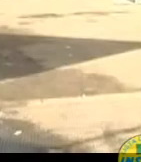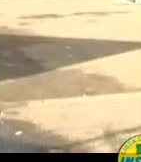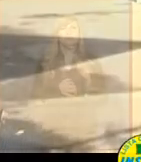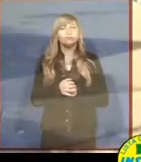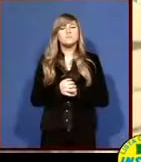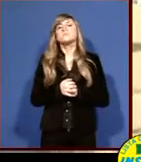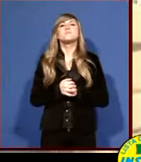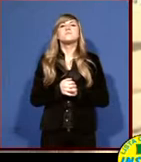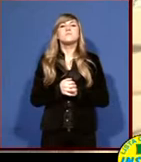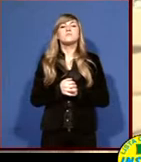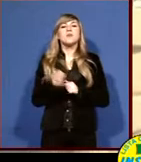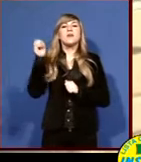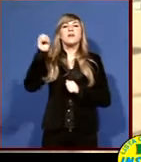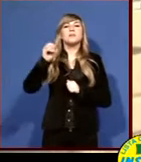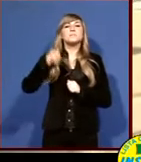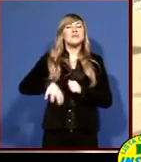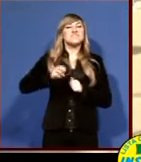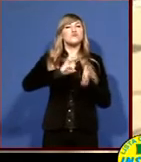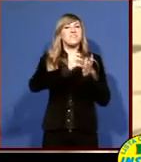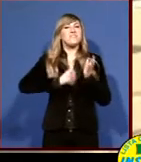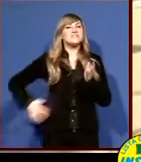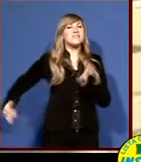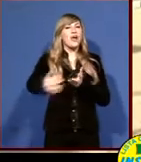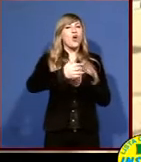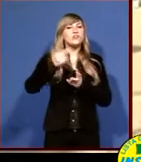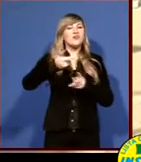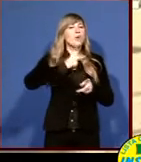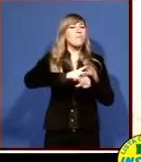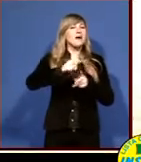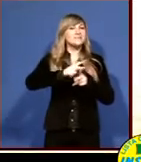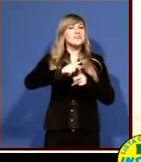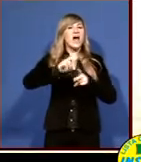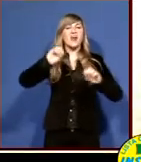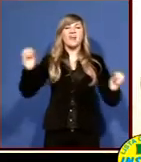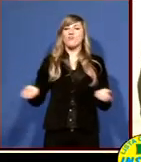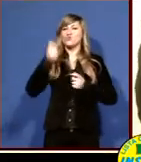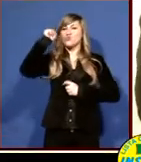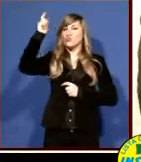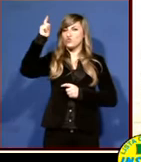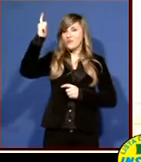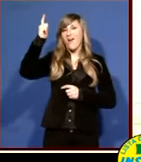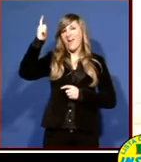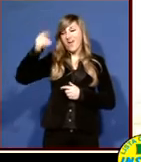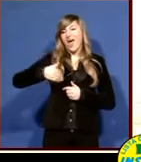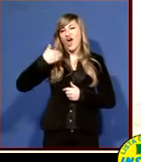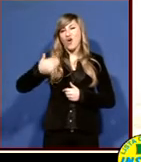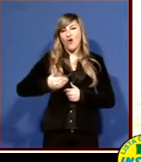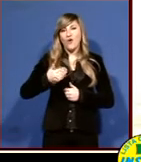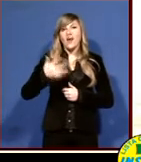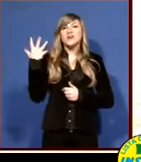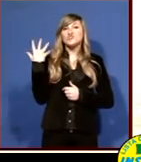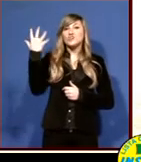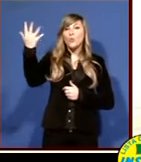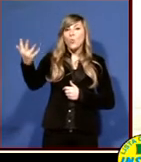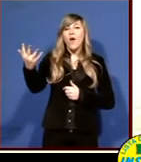La raccolta differenziata è una rivoluzione culturale ancora tutta da svolgere a Mazara. In questi ultimi 5 anni la tariffa